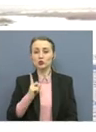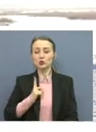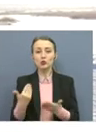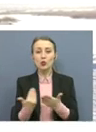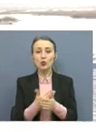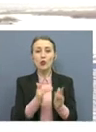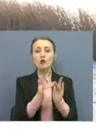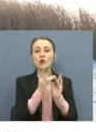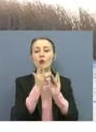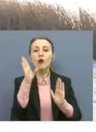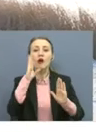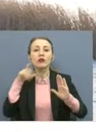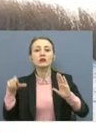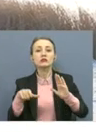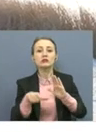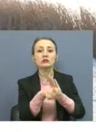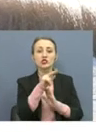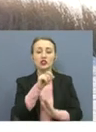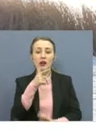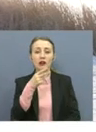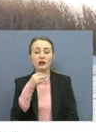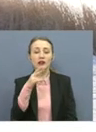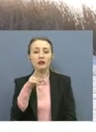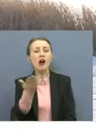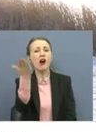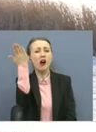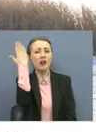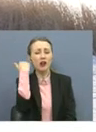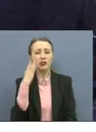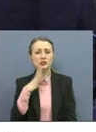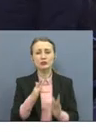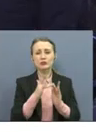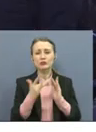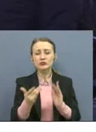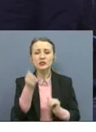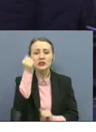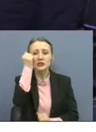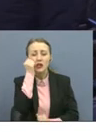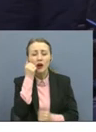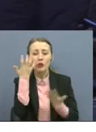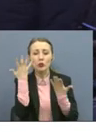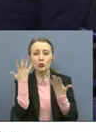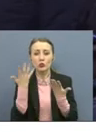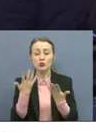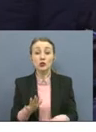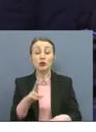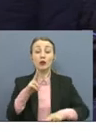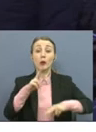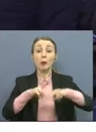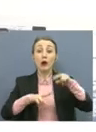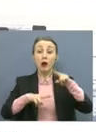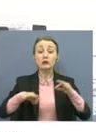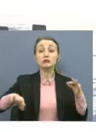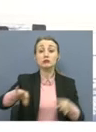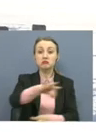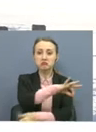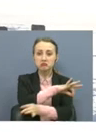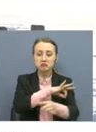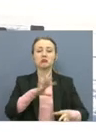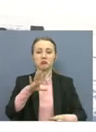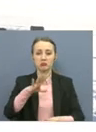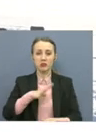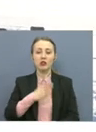бойы жөнделмегенін алға тартты. Өткен ғасырдың 80-ші жылдары салынған көпір бүгінде апатты жағдайда. Жаңа көпірдің құрылысы